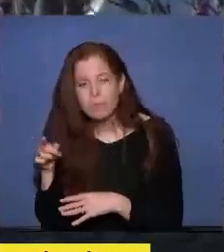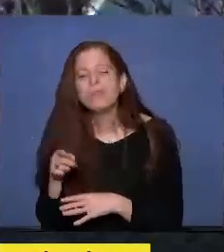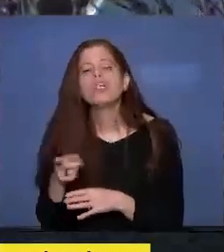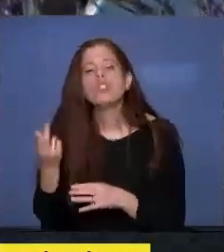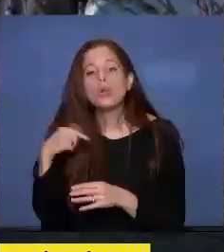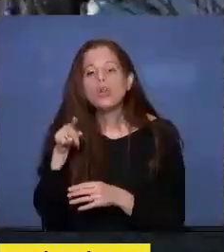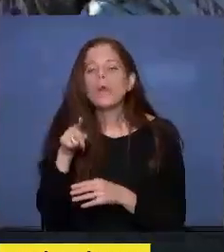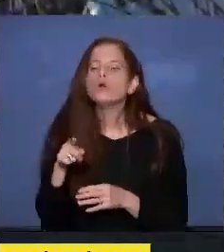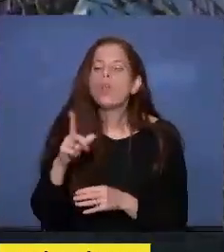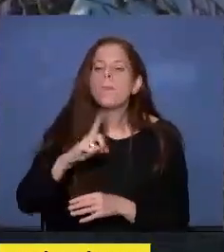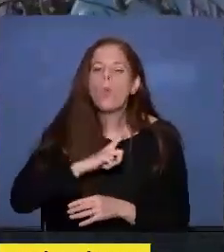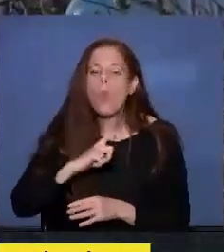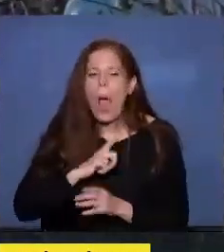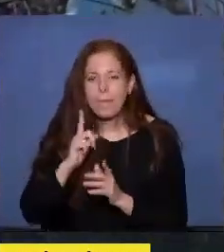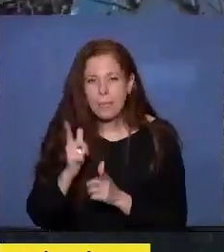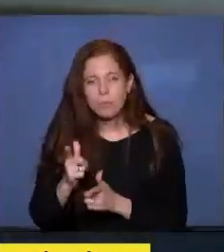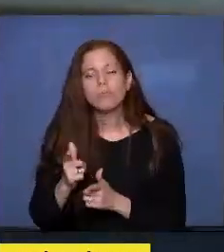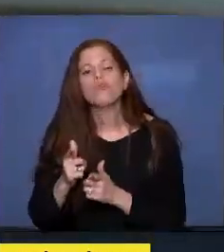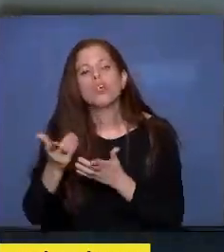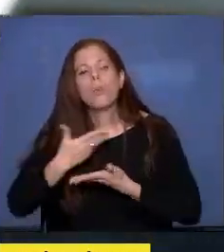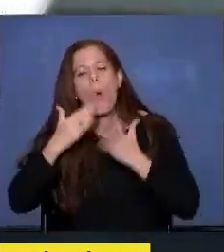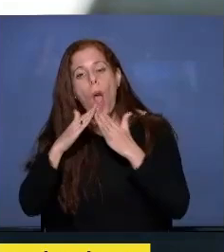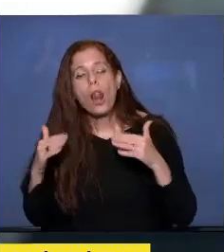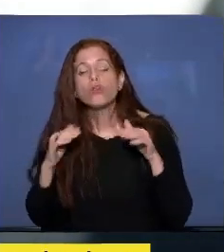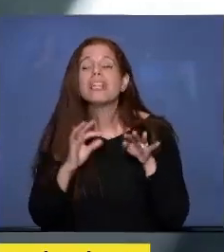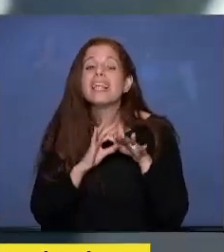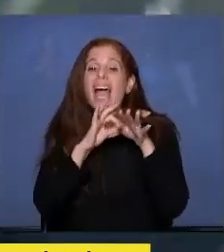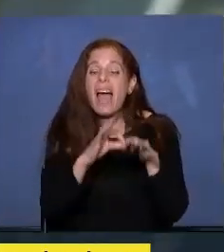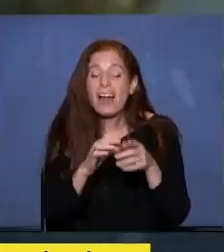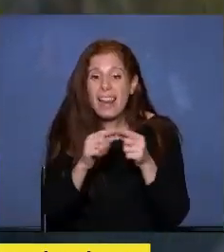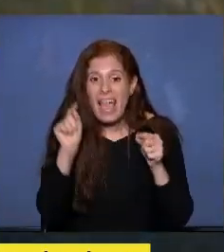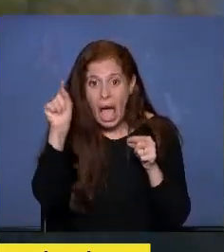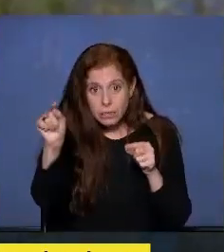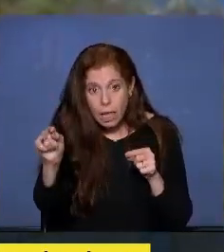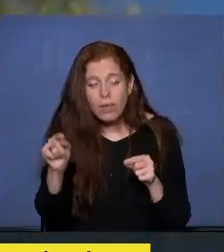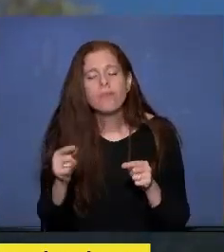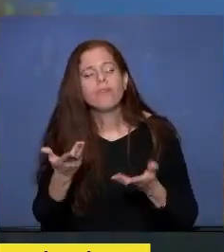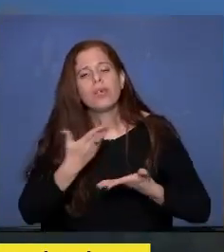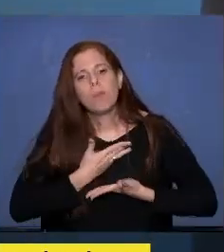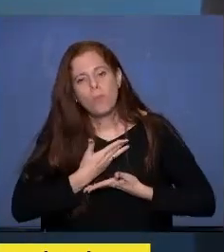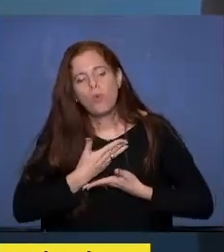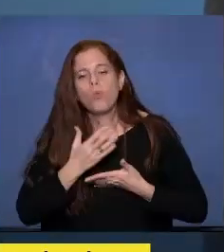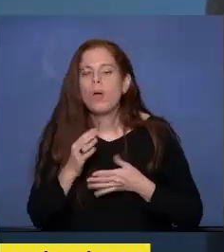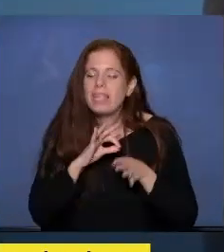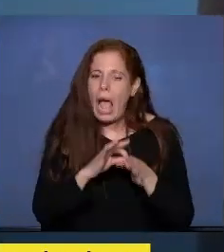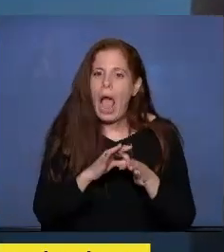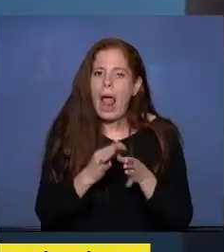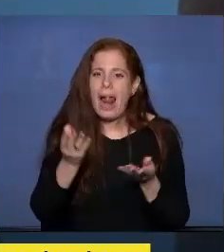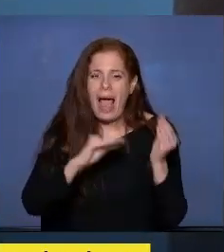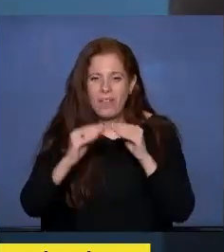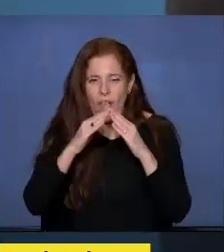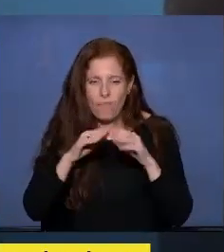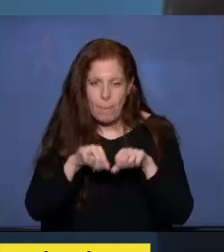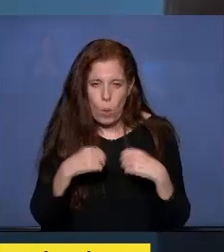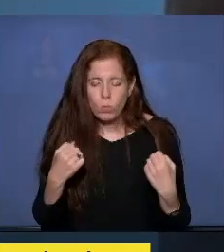שקיבלו אוהל שנלקח ישר לעזה ועברו הדרכה על הרכבה ופירוק. התרומה היא אדירה. בסופו של דבר, הלוחמים נלחמים